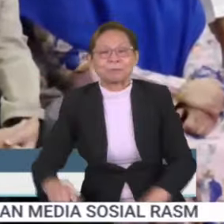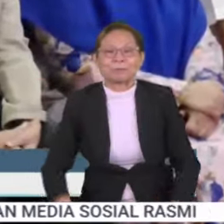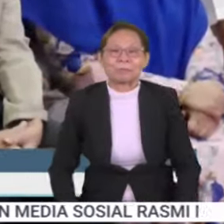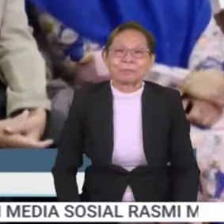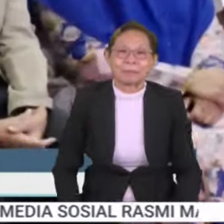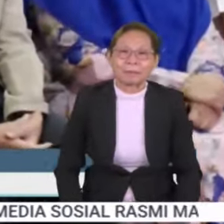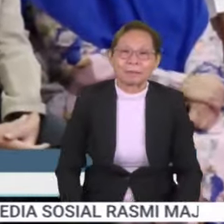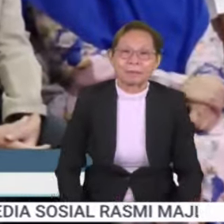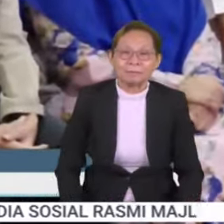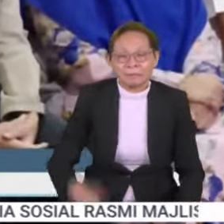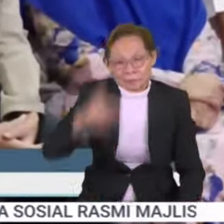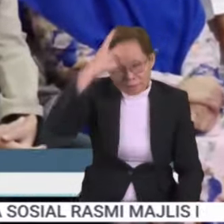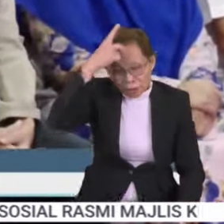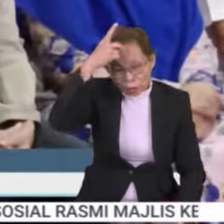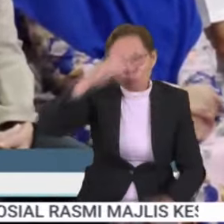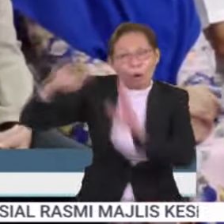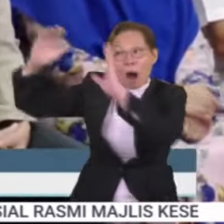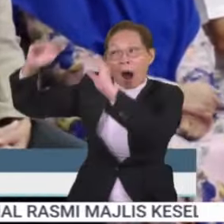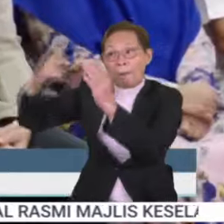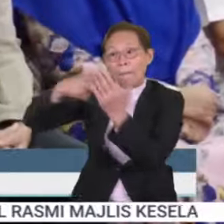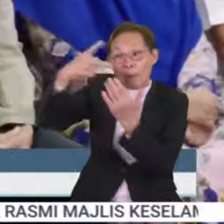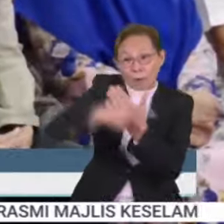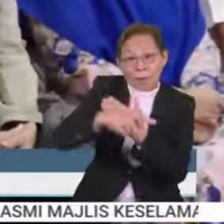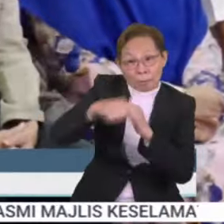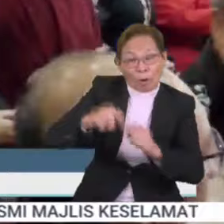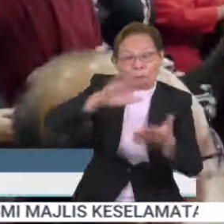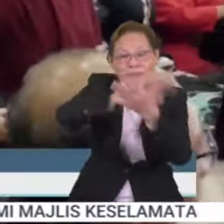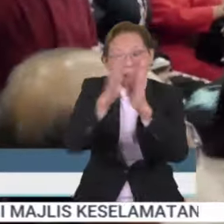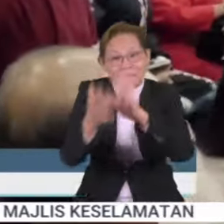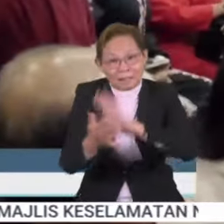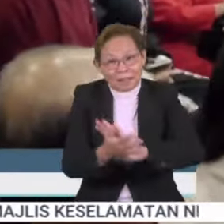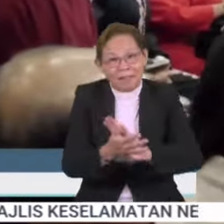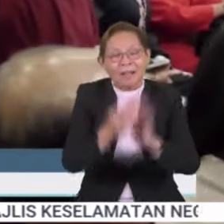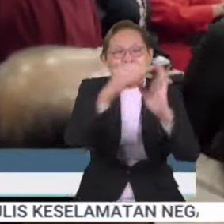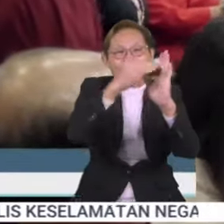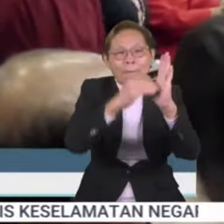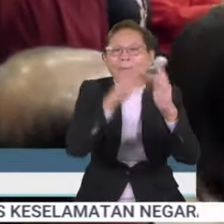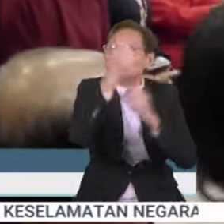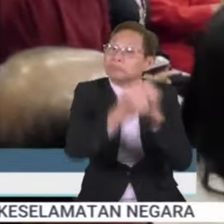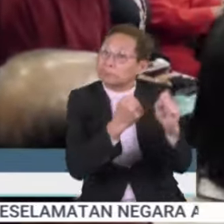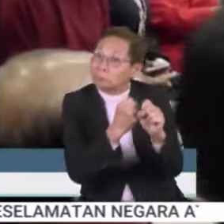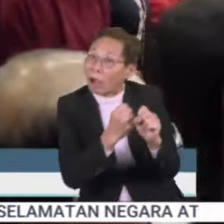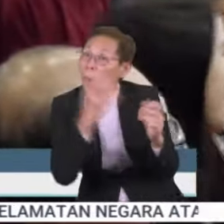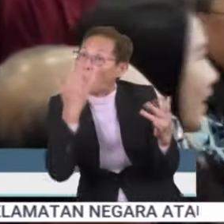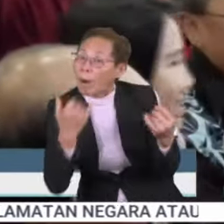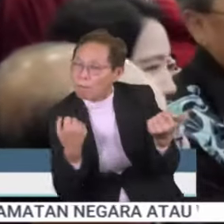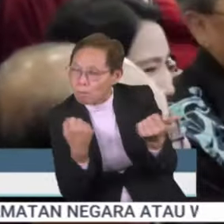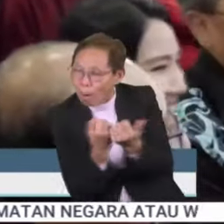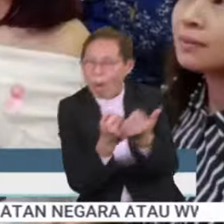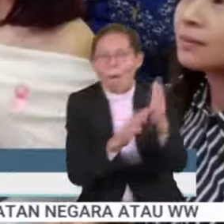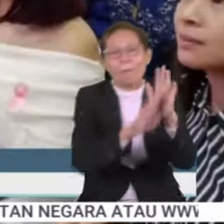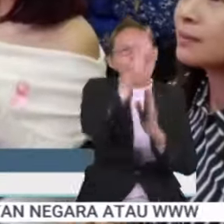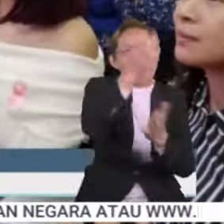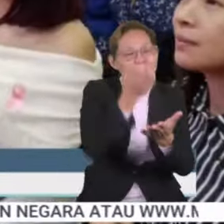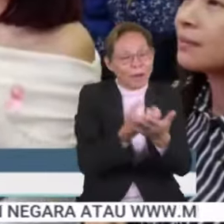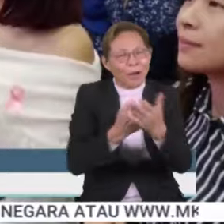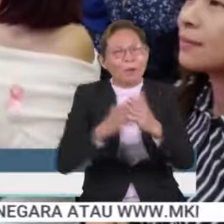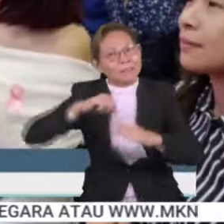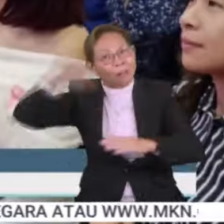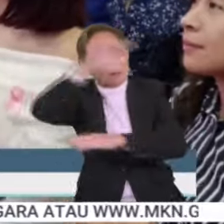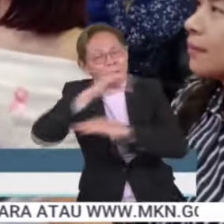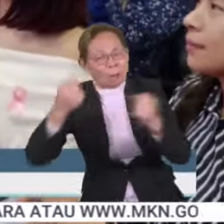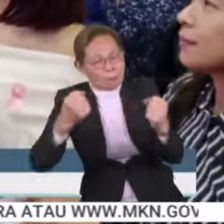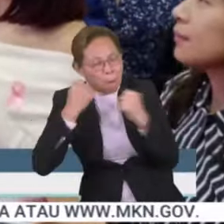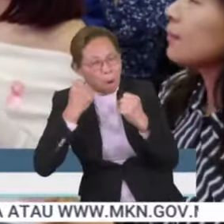sicc dat Kristina berharap program ini dapat dijadikan sebagai acara tahunan bagi menyumbang pertumbuhan ekonomi negeri dan